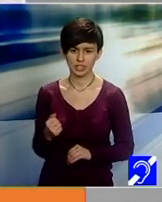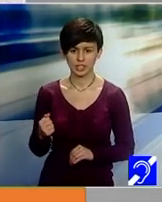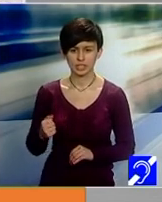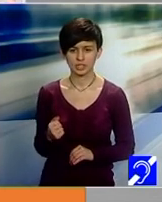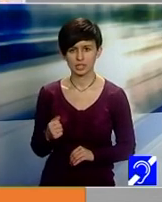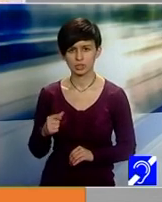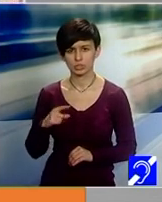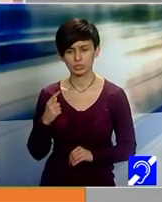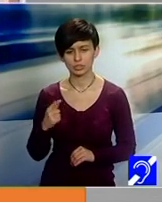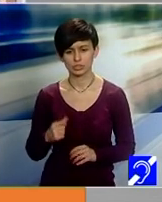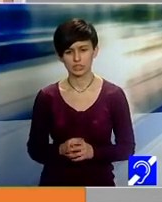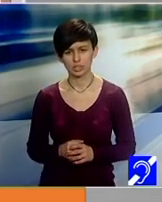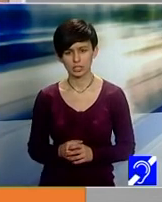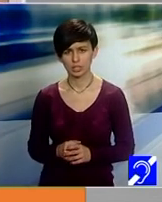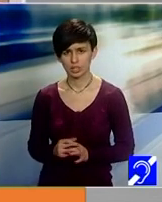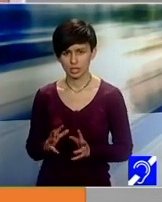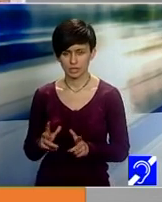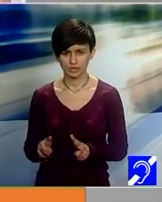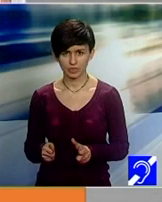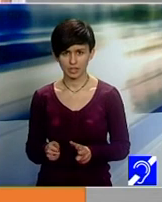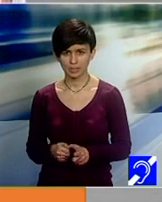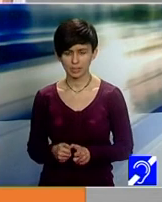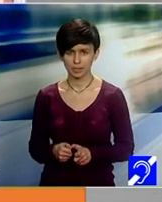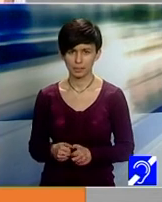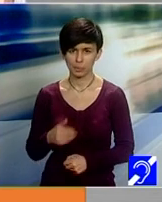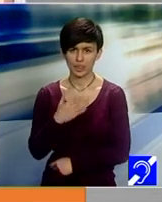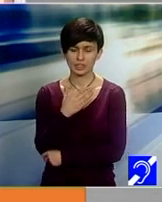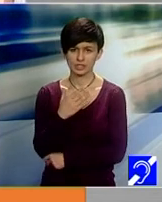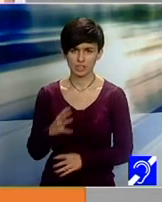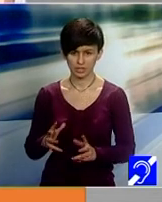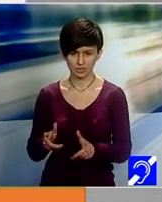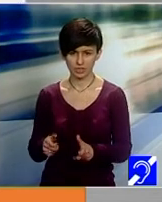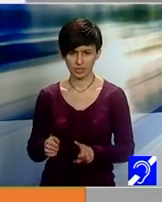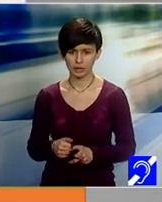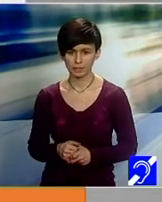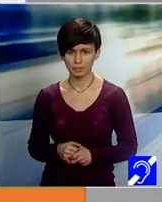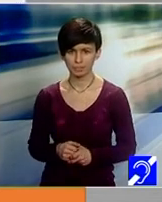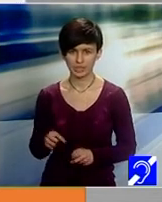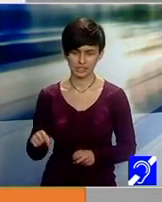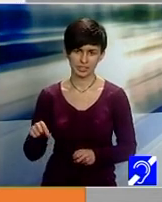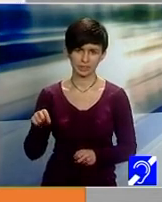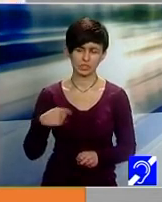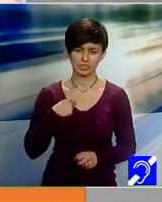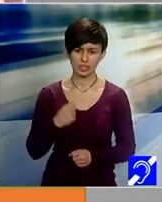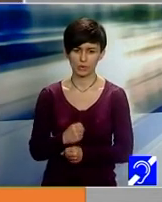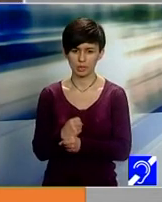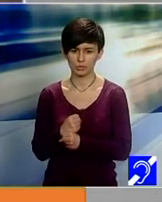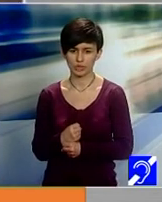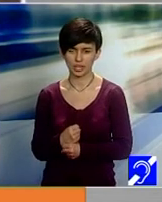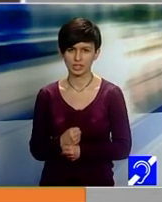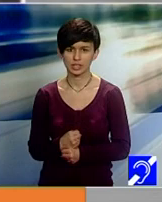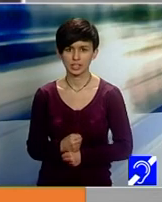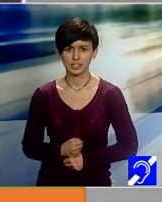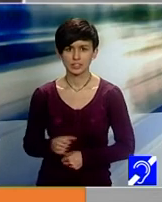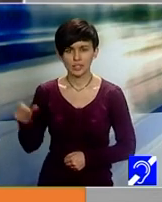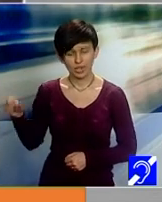de stat, una de semințe și una de sereși și solarii, eu am muncit ca o simplă